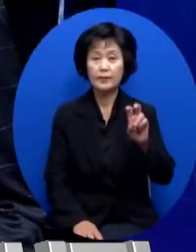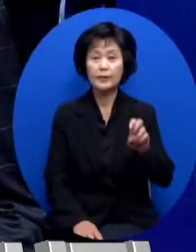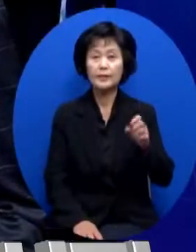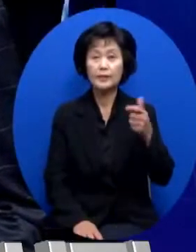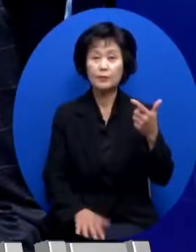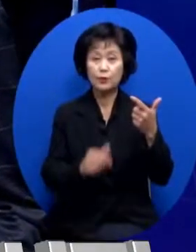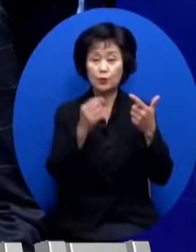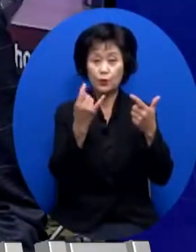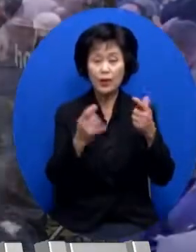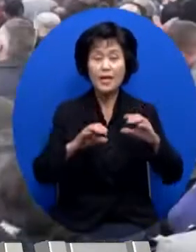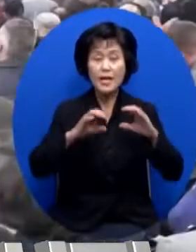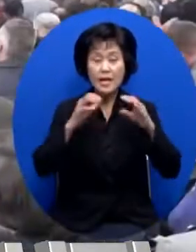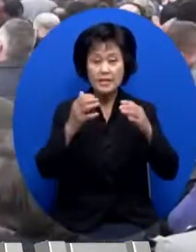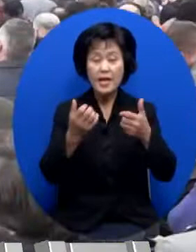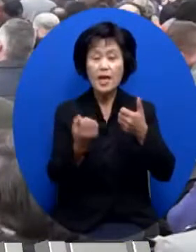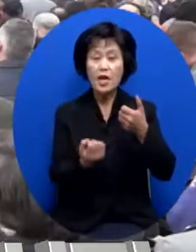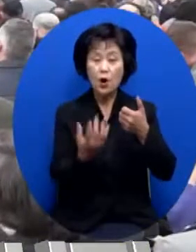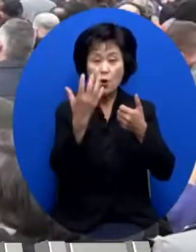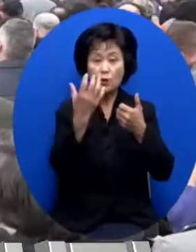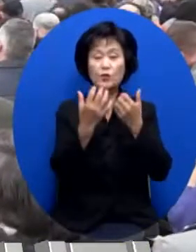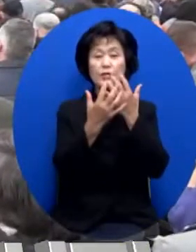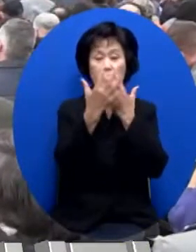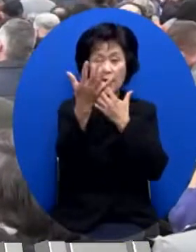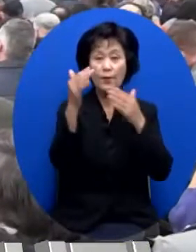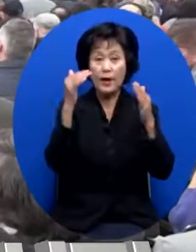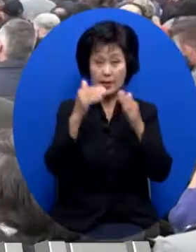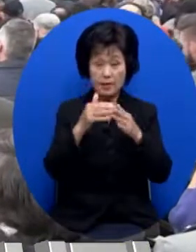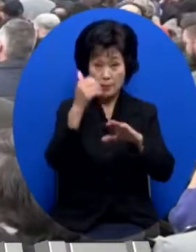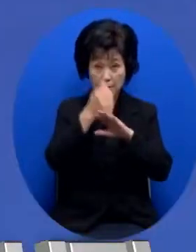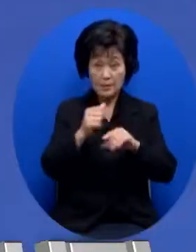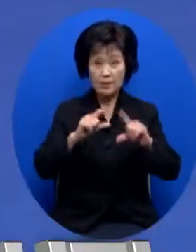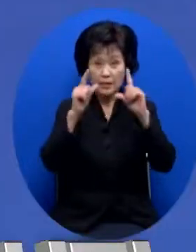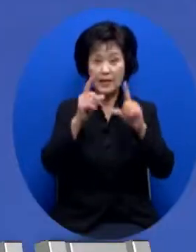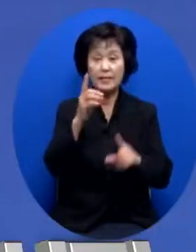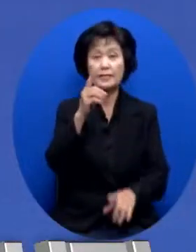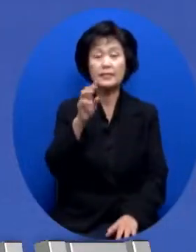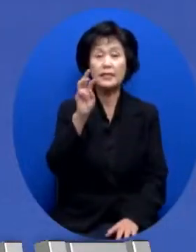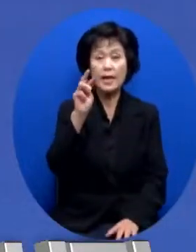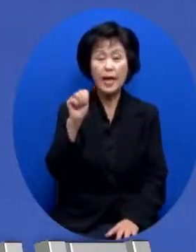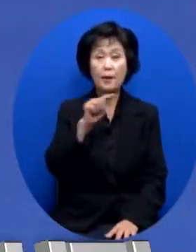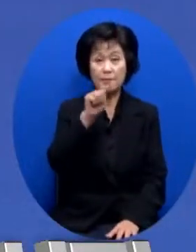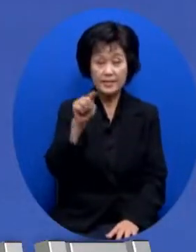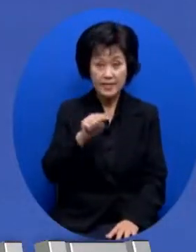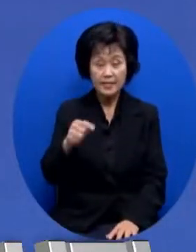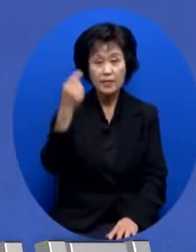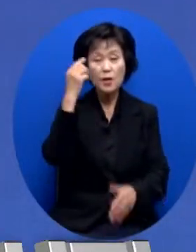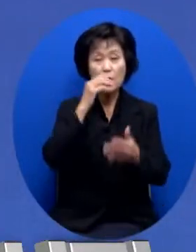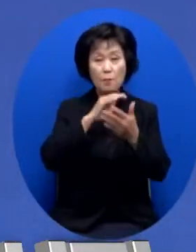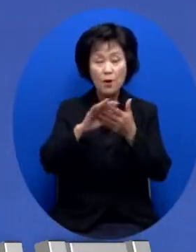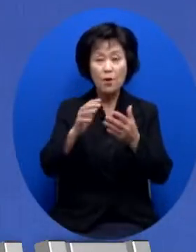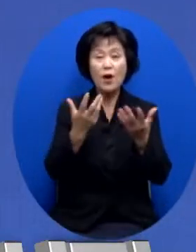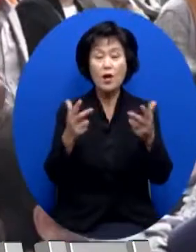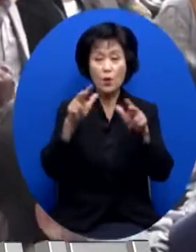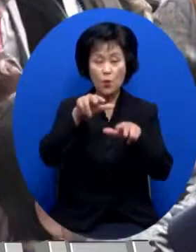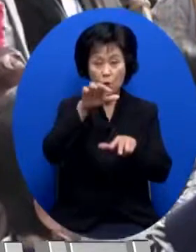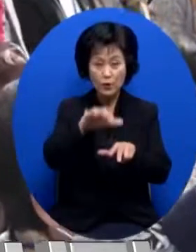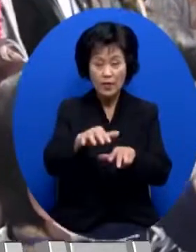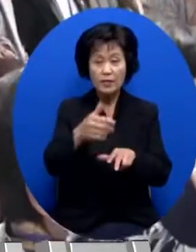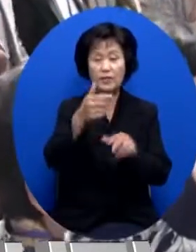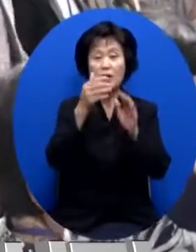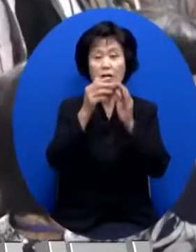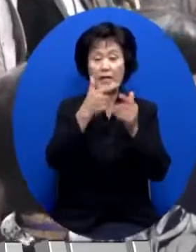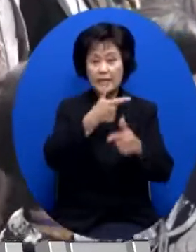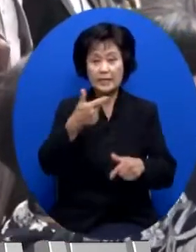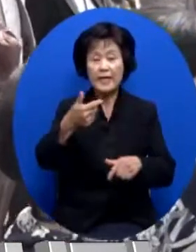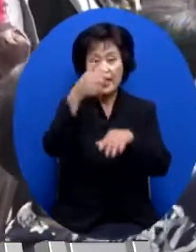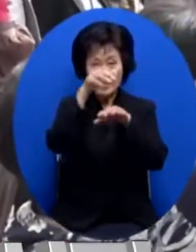이렇게 세계 오순절 대회가 마무리됐습니다. 마지막 날에는 비무장지대 평화누리 공원에서 기도 대성회를 열고 세계 평화를